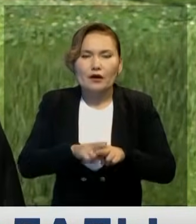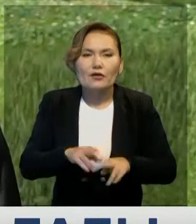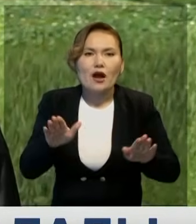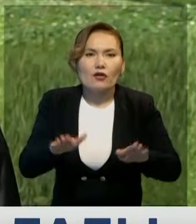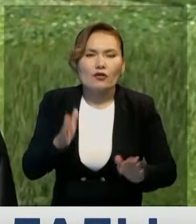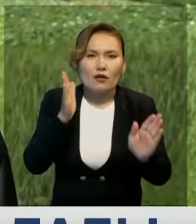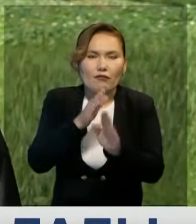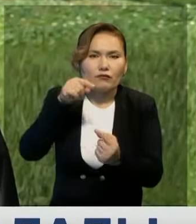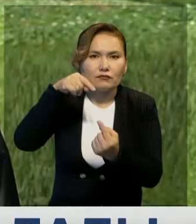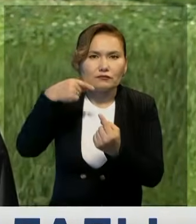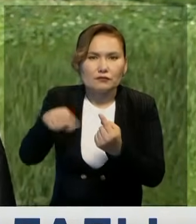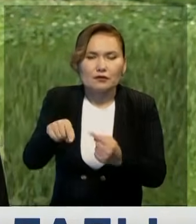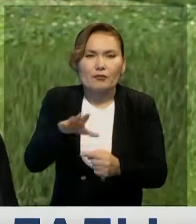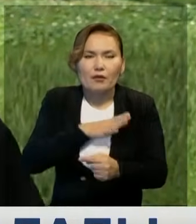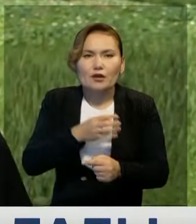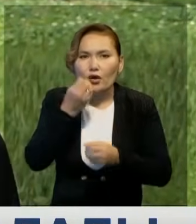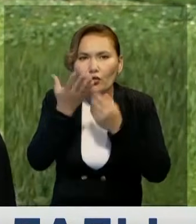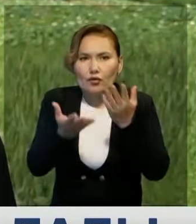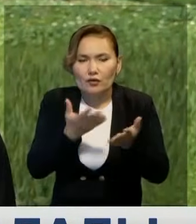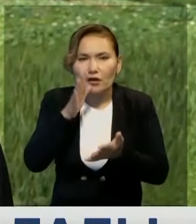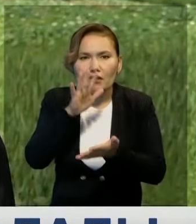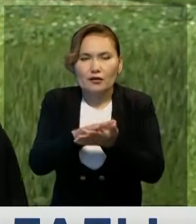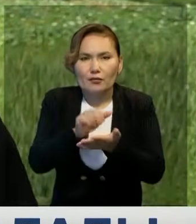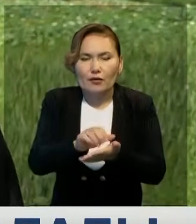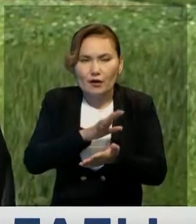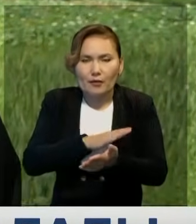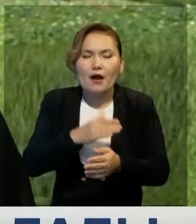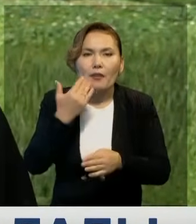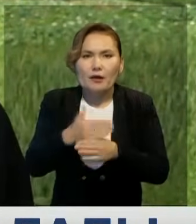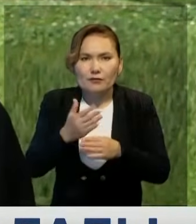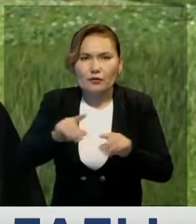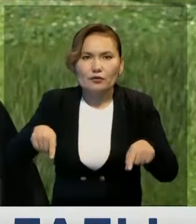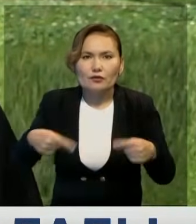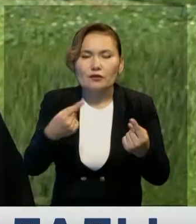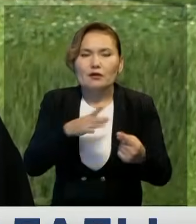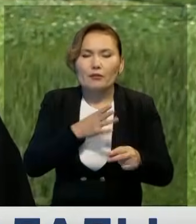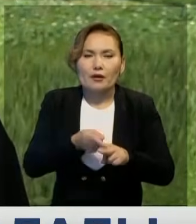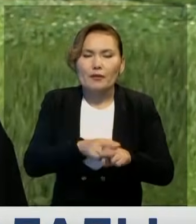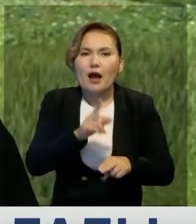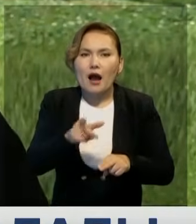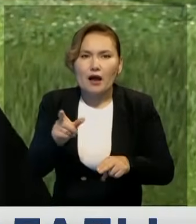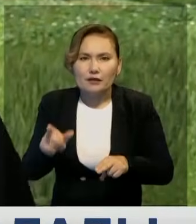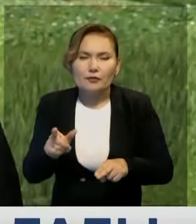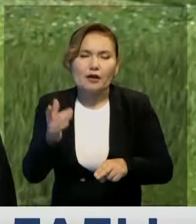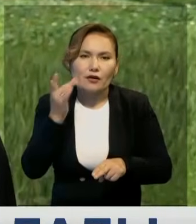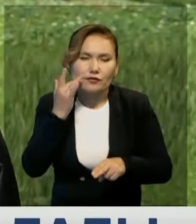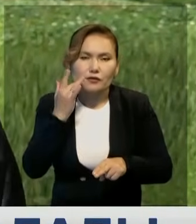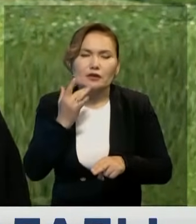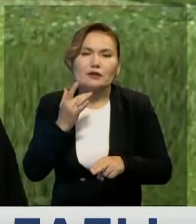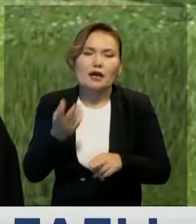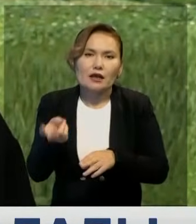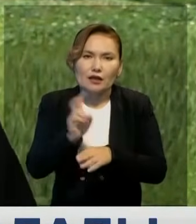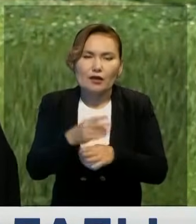климатына бейімделе алмай гүлдер өліп қала беретін. Кейін барлығы оңала бастады. Қазір жергілікті тұрғындар бізге келіп лотос гүлін сатып алады.